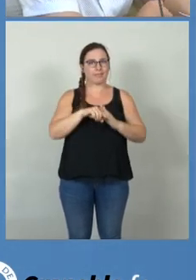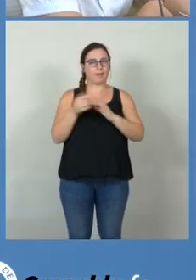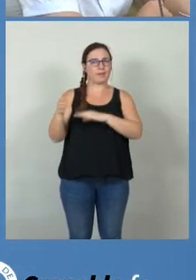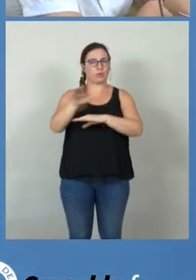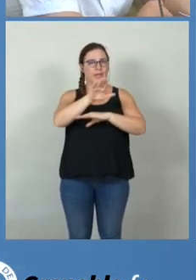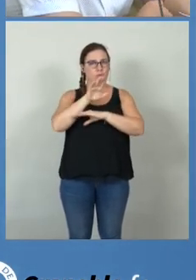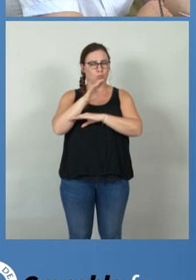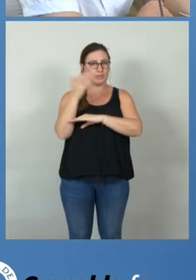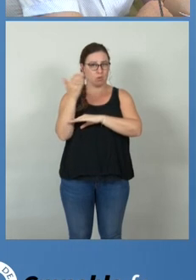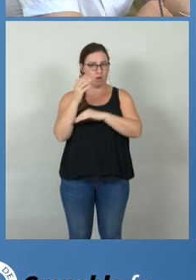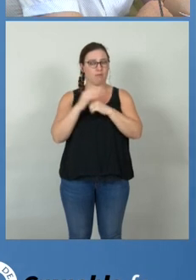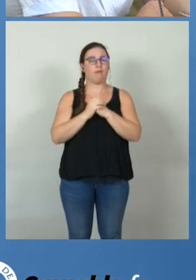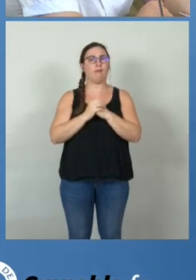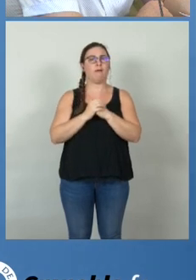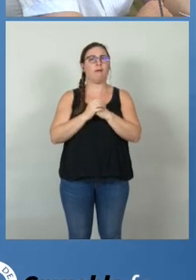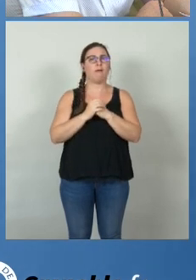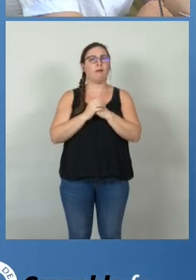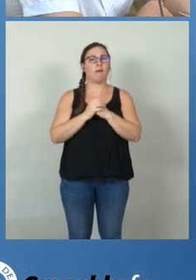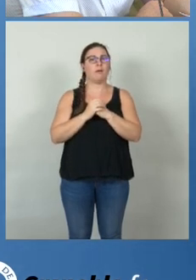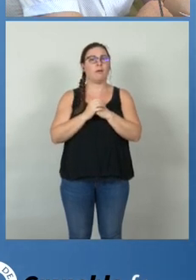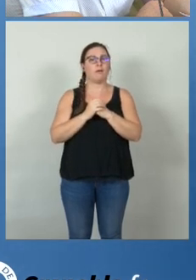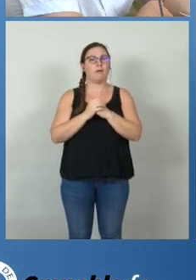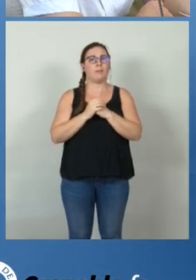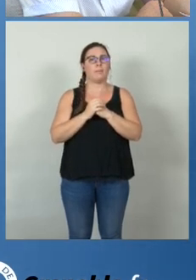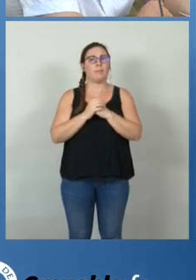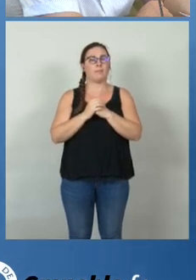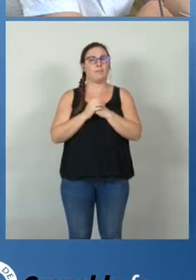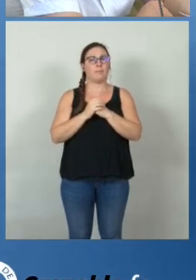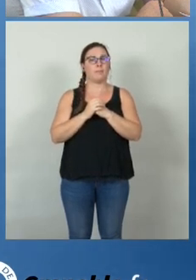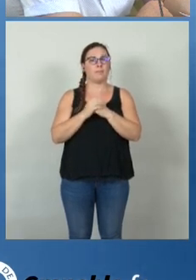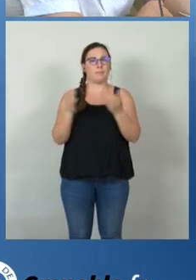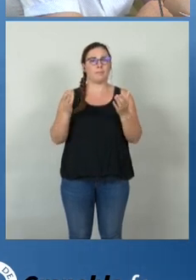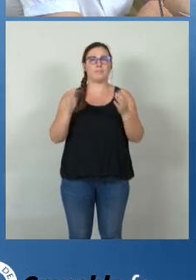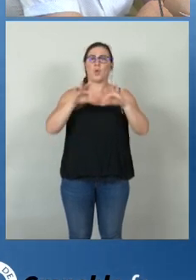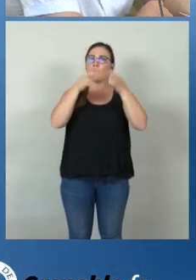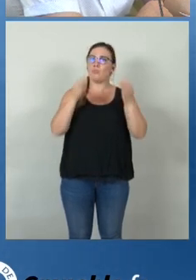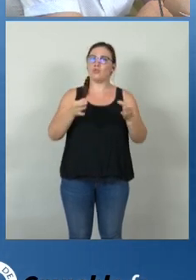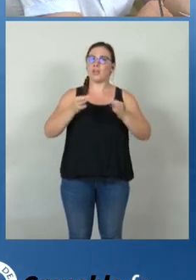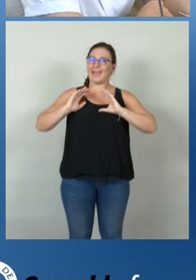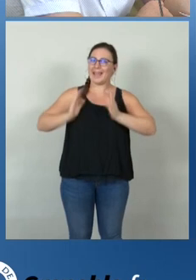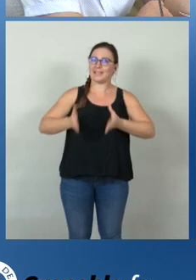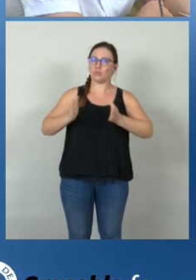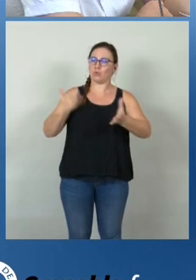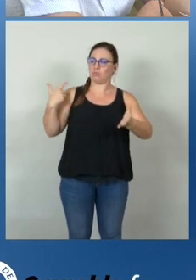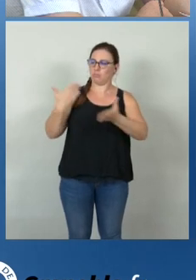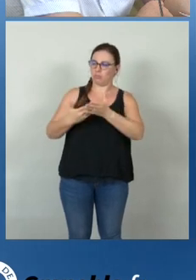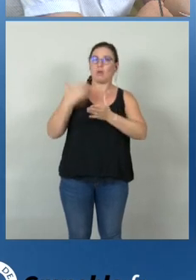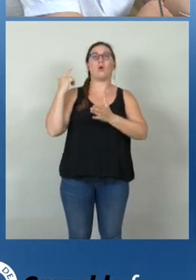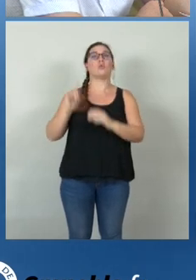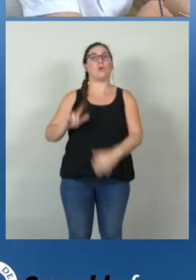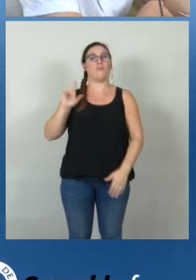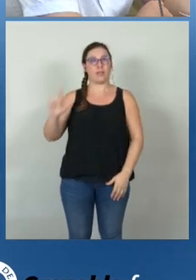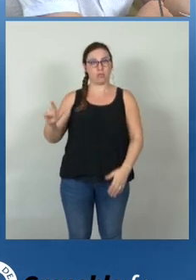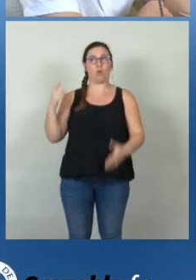c'est bien on représente l'exécution budgétaire tout au long de l'année 2022